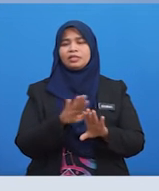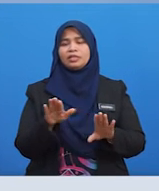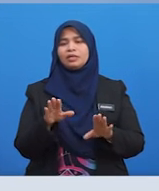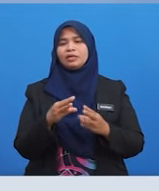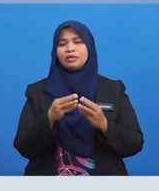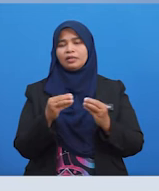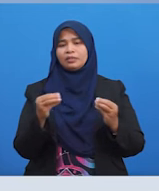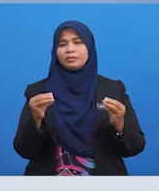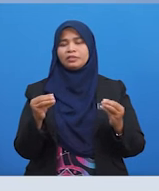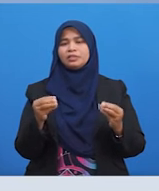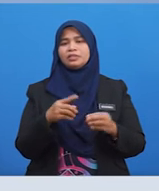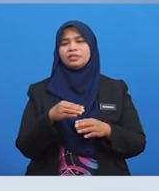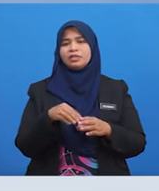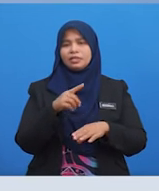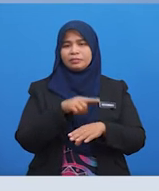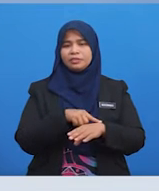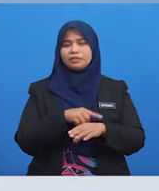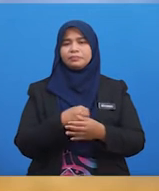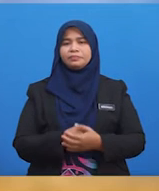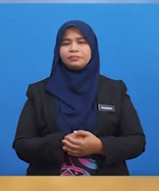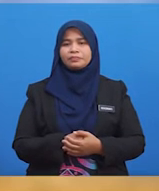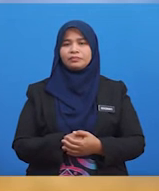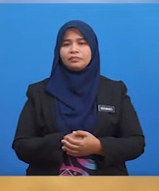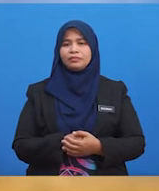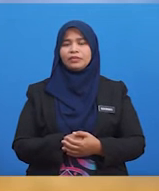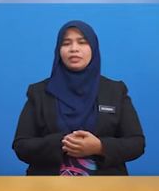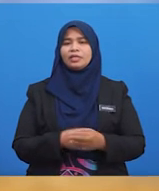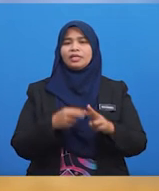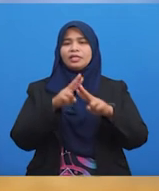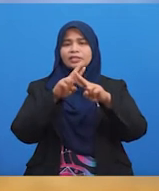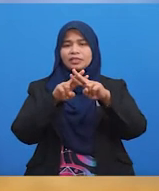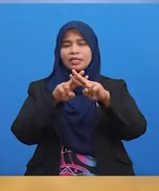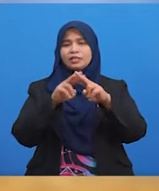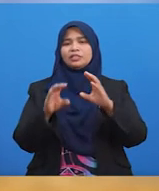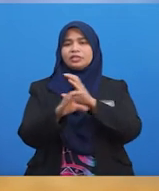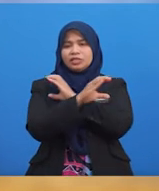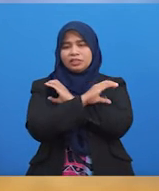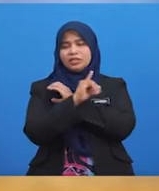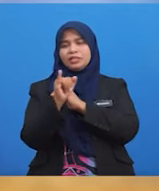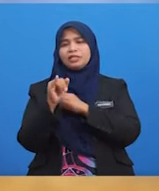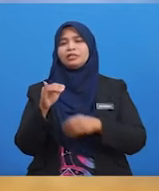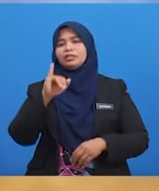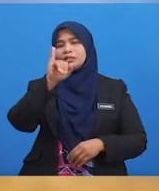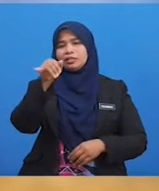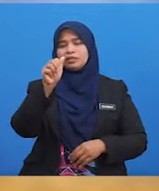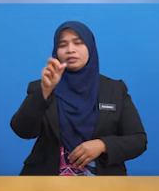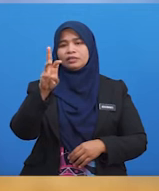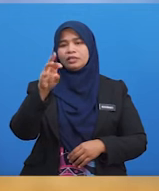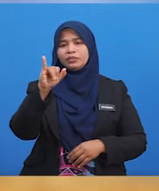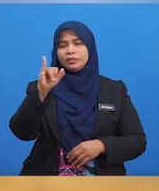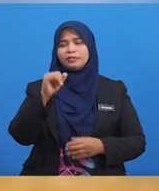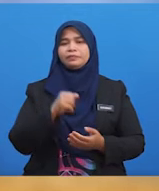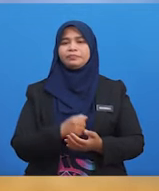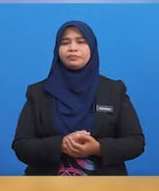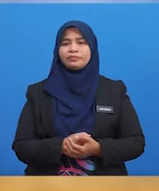tidak luput ditelan zaman. Hashtag cintai jawi warisan